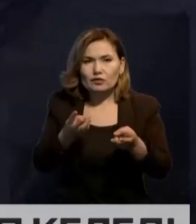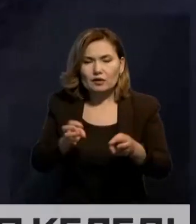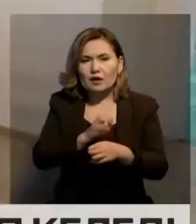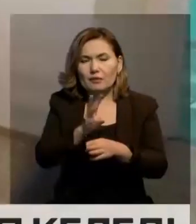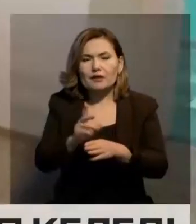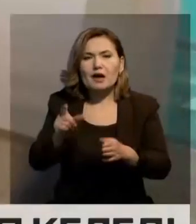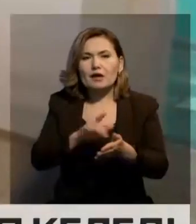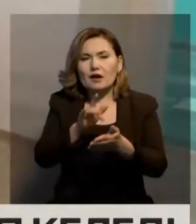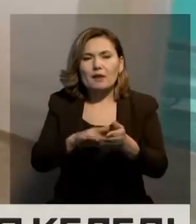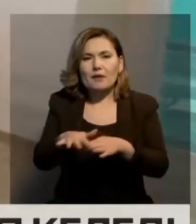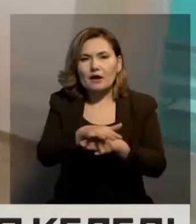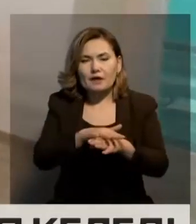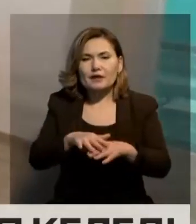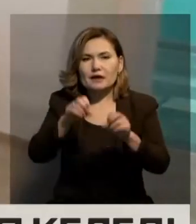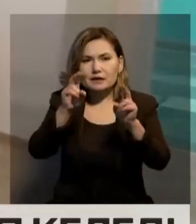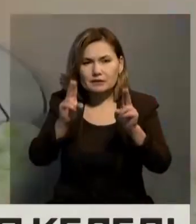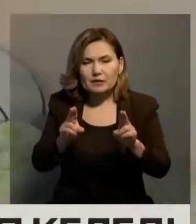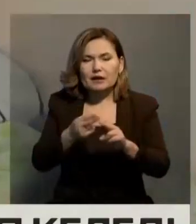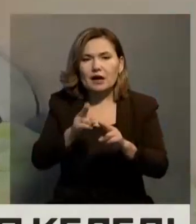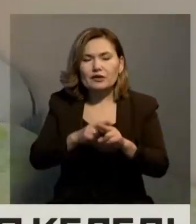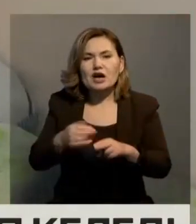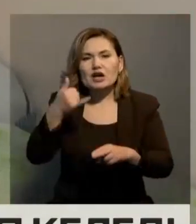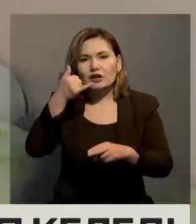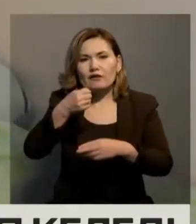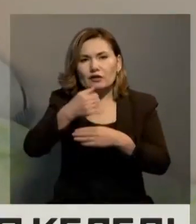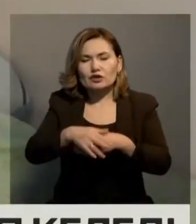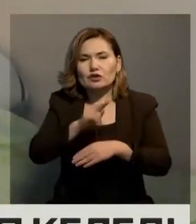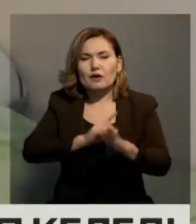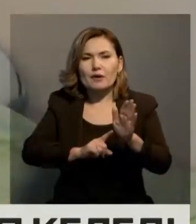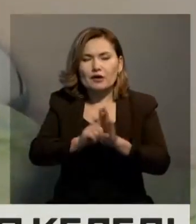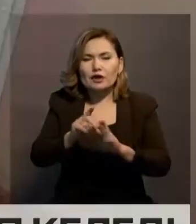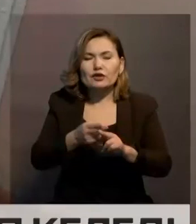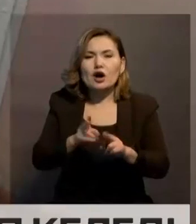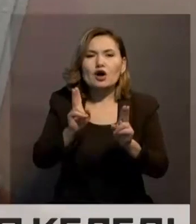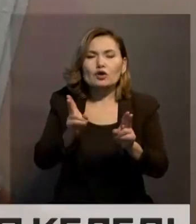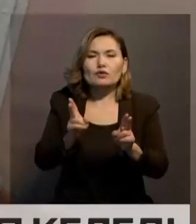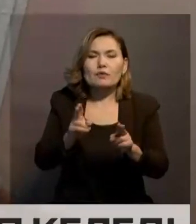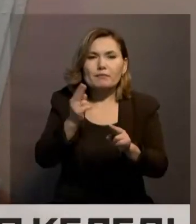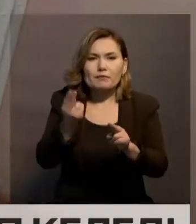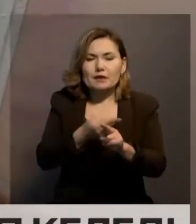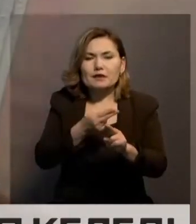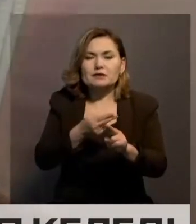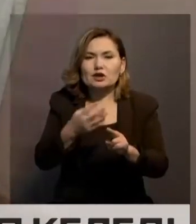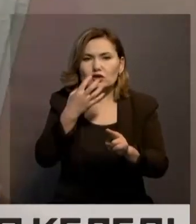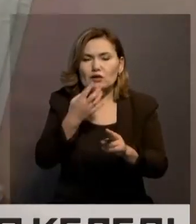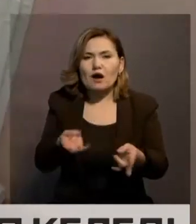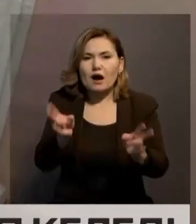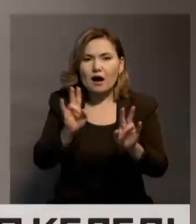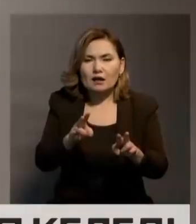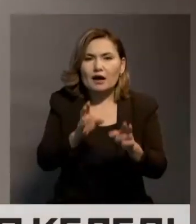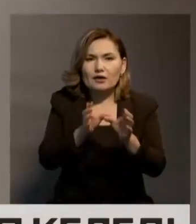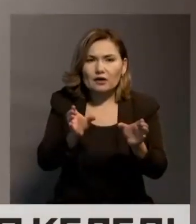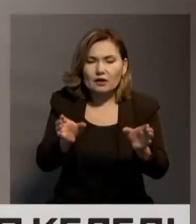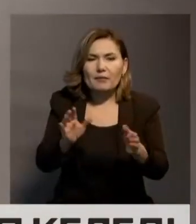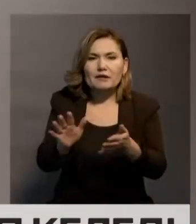Екібастұз қаласының тұрғындары үшін арнайы жүйе іске қосылған. Қақаған аязда жылусыз қалған қала халқына жылытқыш құралдар тегін таратылып